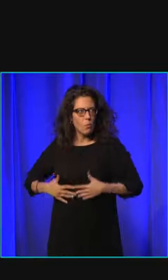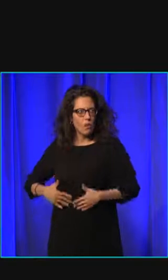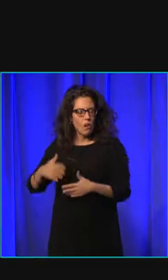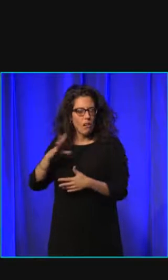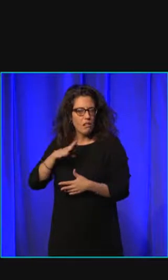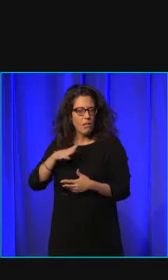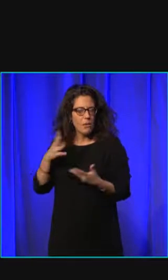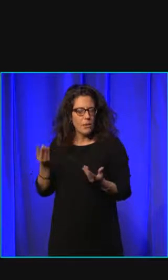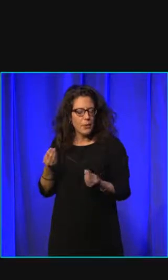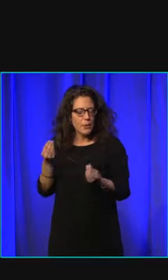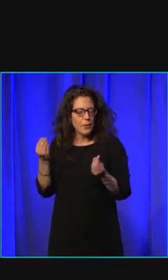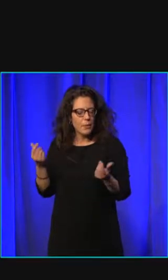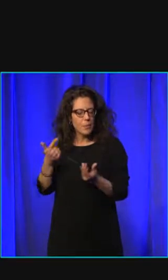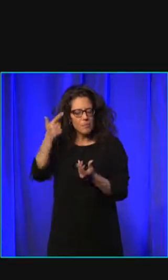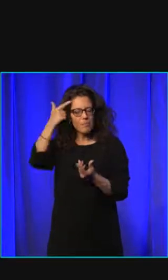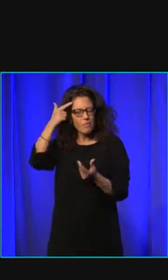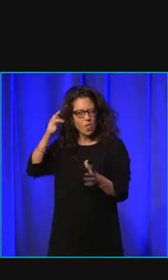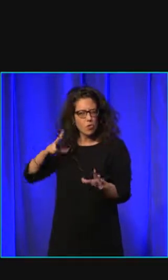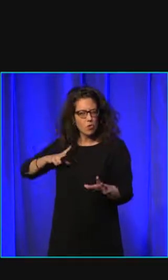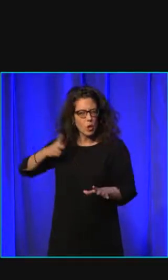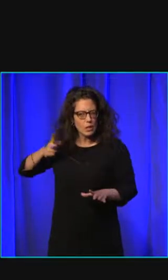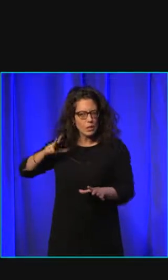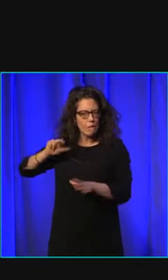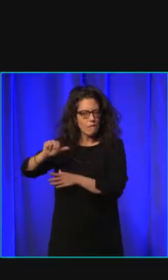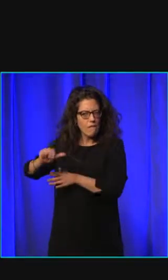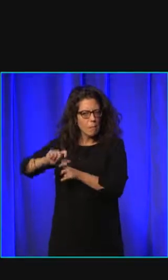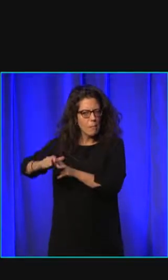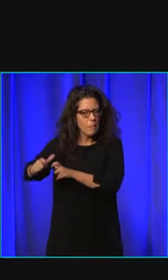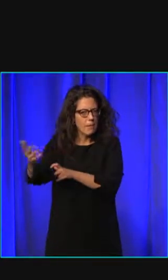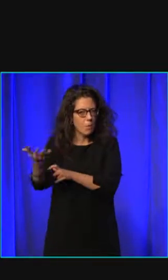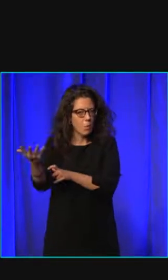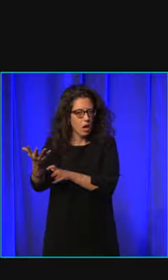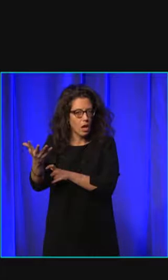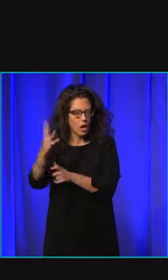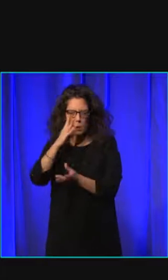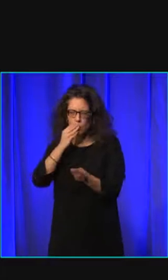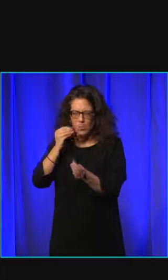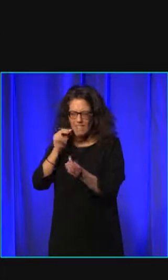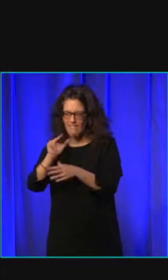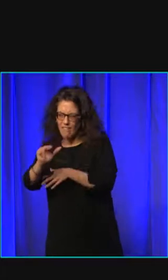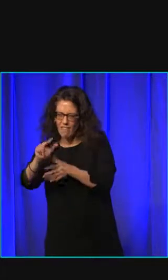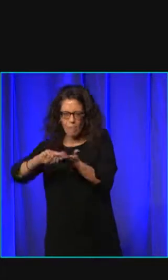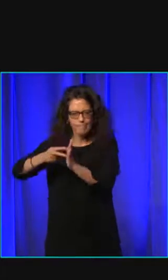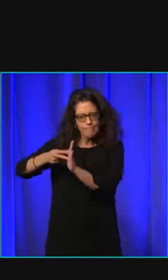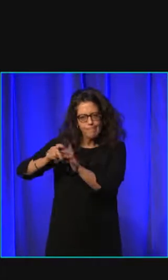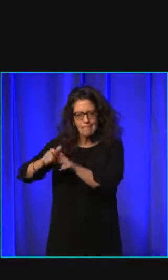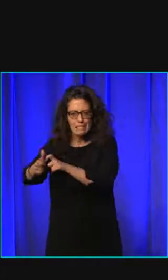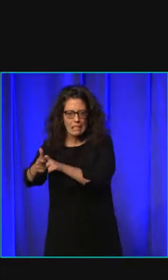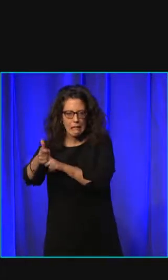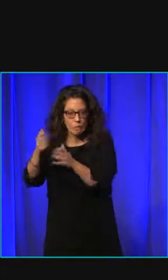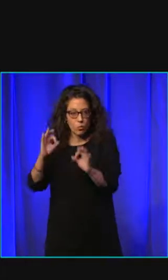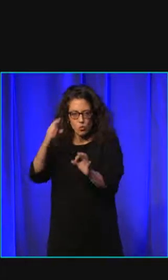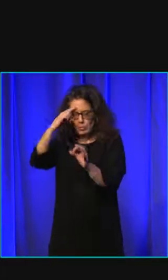de « j'anticipe les conséquences sensorielles », vous voyez bien que là, les habiletés